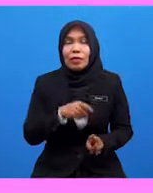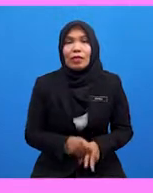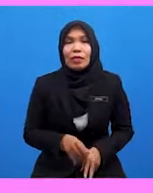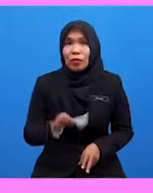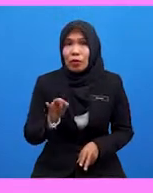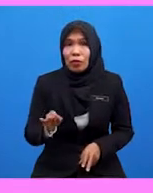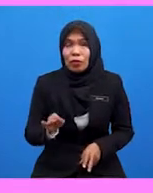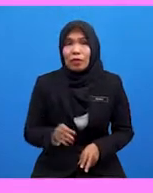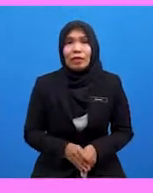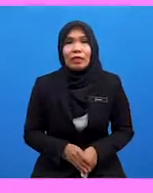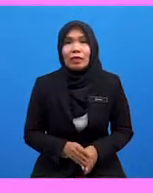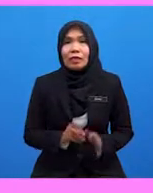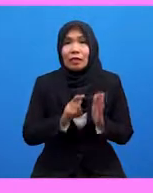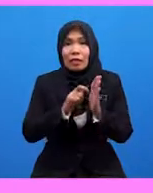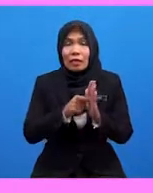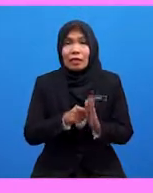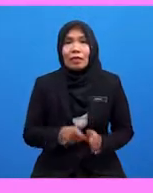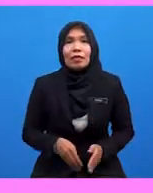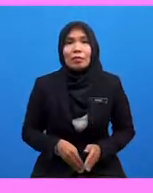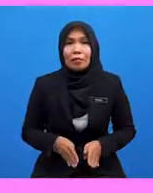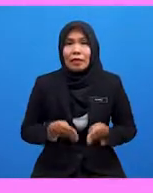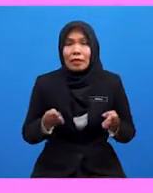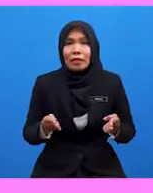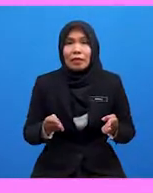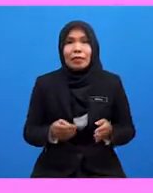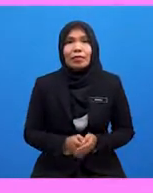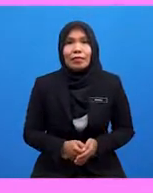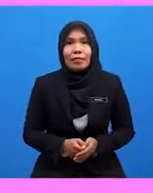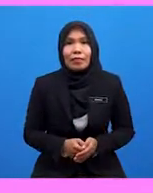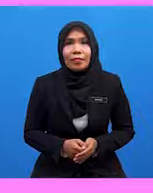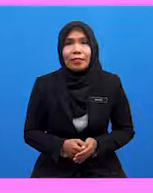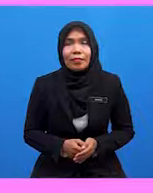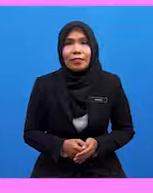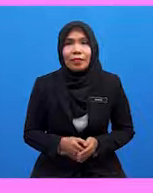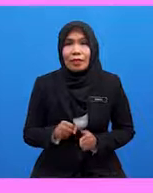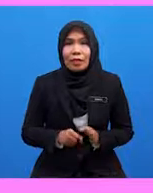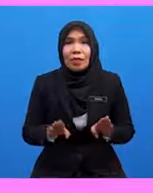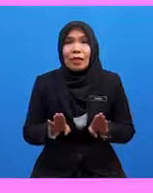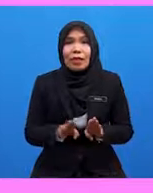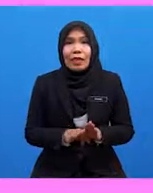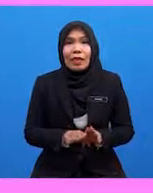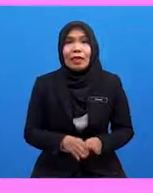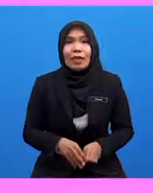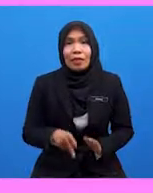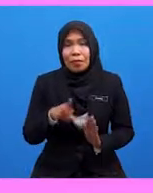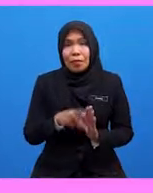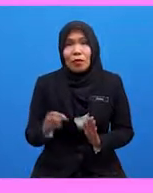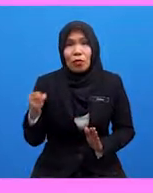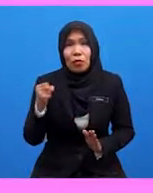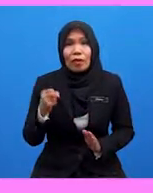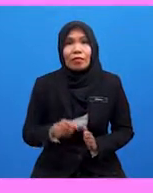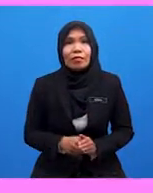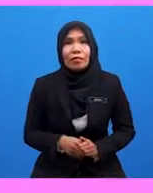bahasa seperti sebagai pembilang, pembantu, penghubung, penerang, penguat, pemberi,